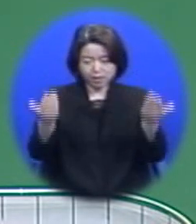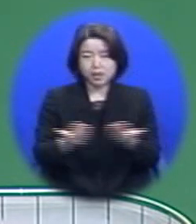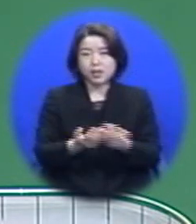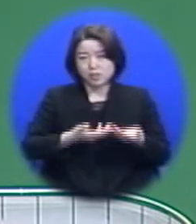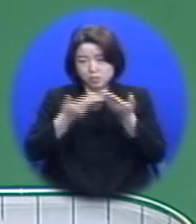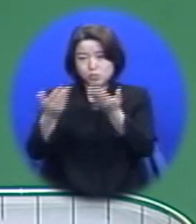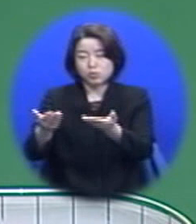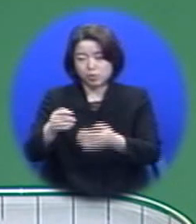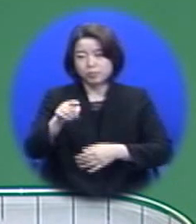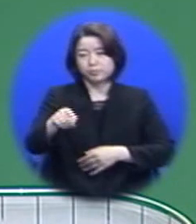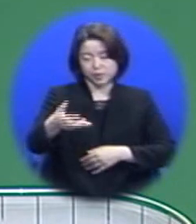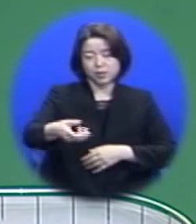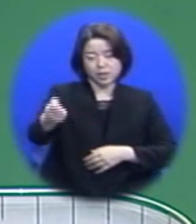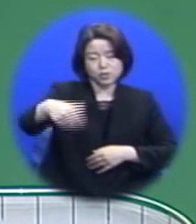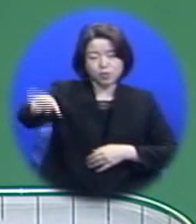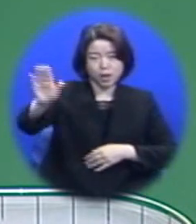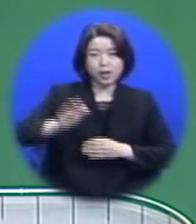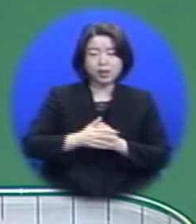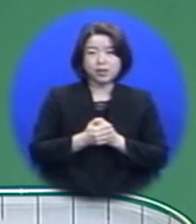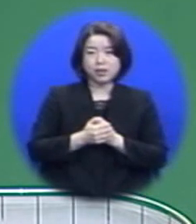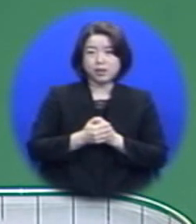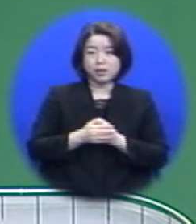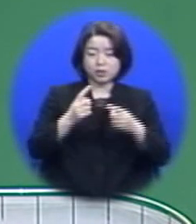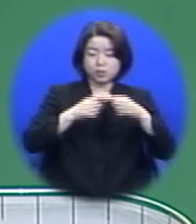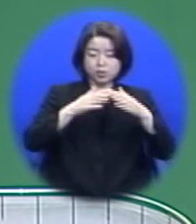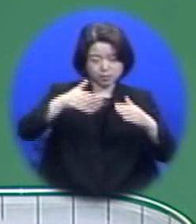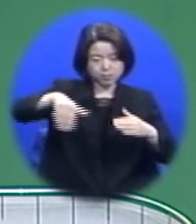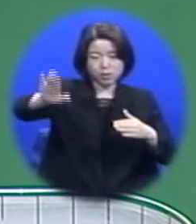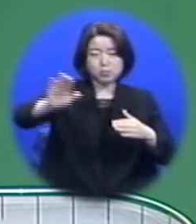나가라 그래서 그 아이를